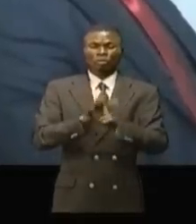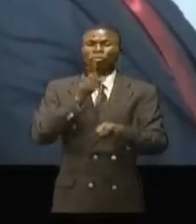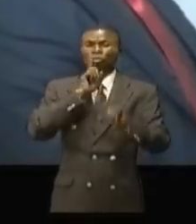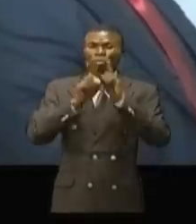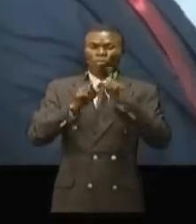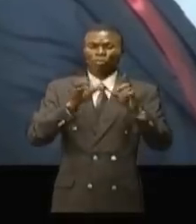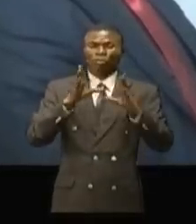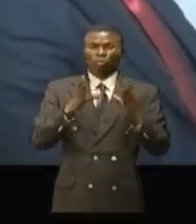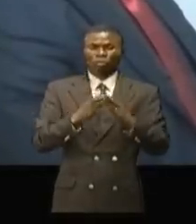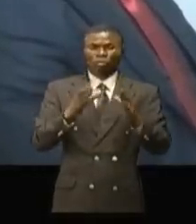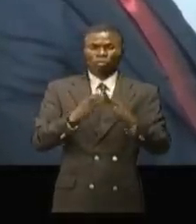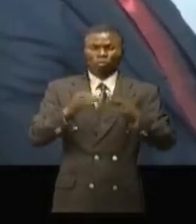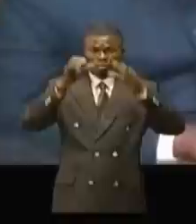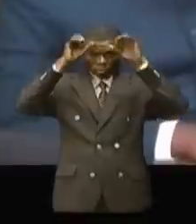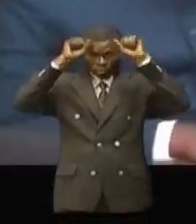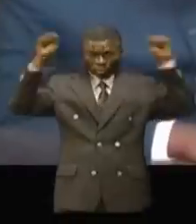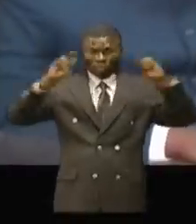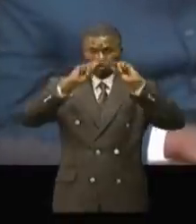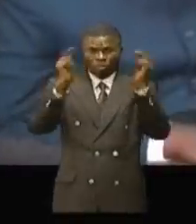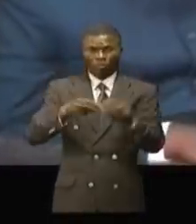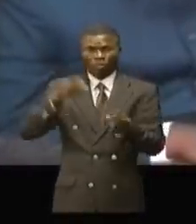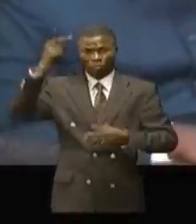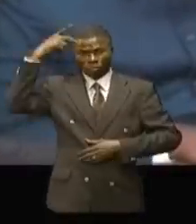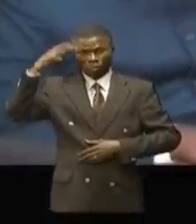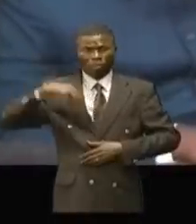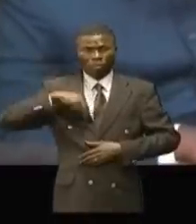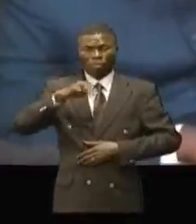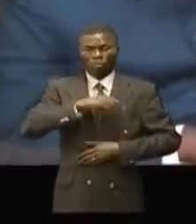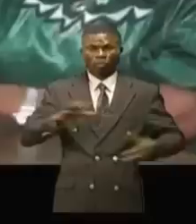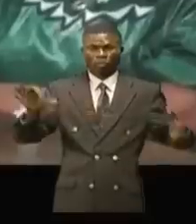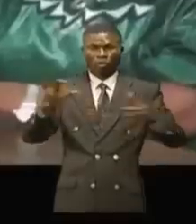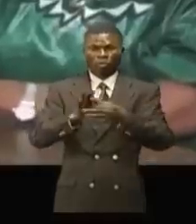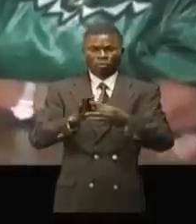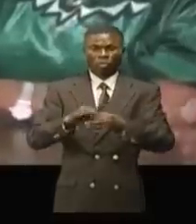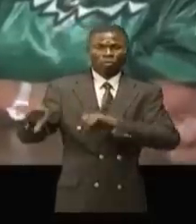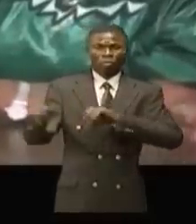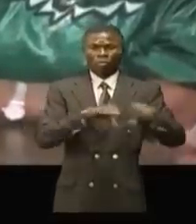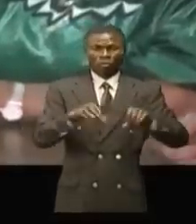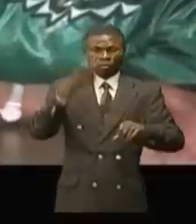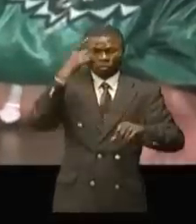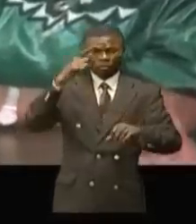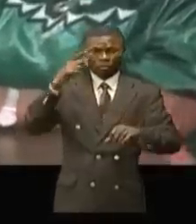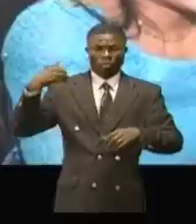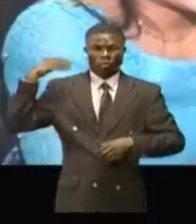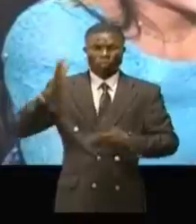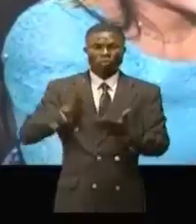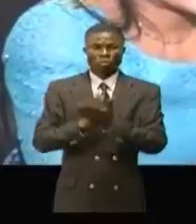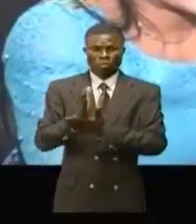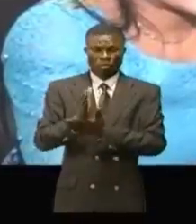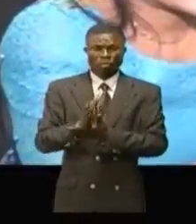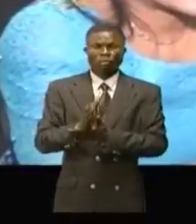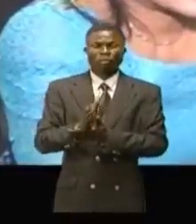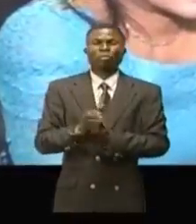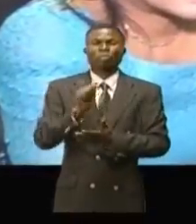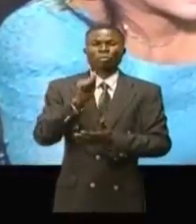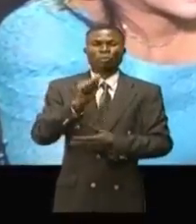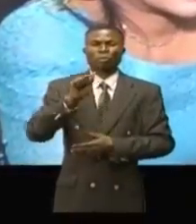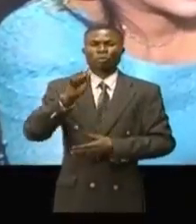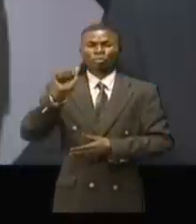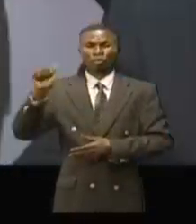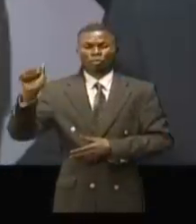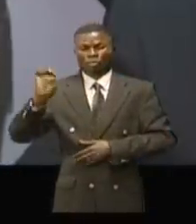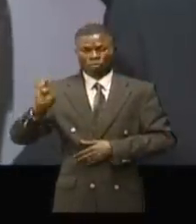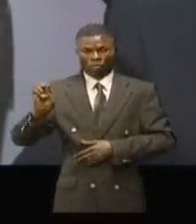cette fois-ci les présidents des partis politiques membres de l'Alliance et Action pour un État de droit en sigle AE. Au sortir de